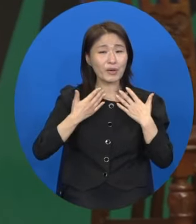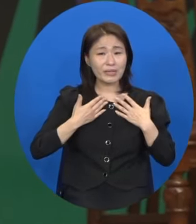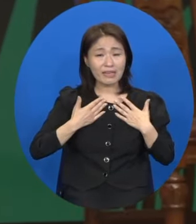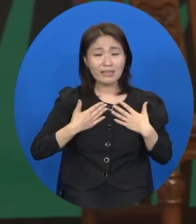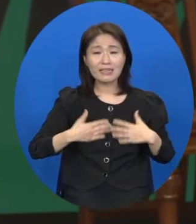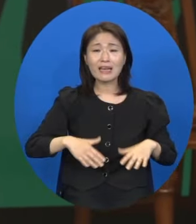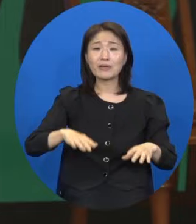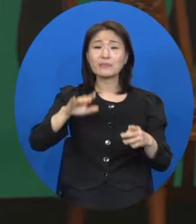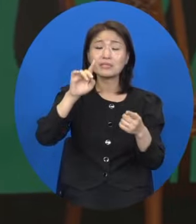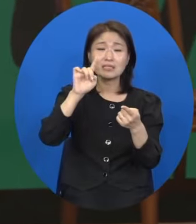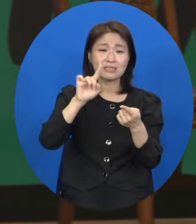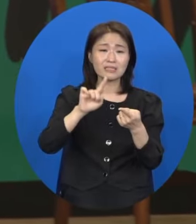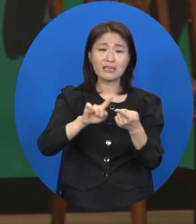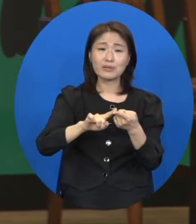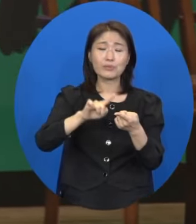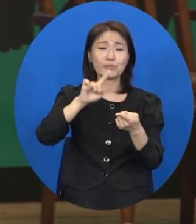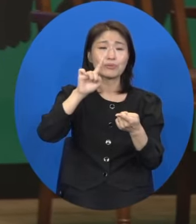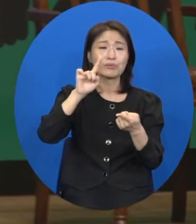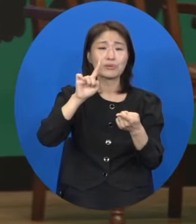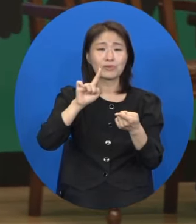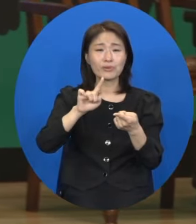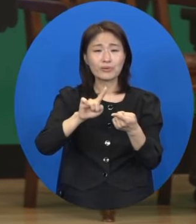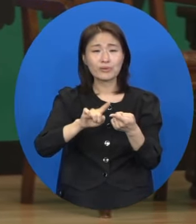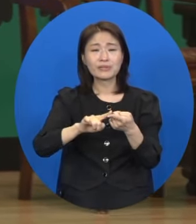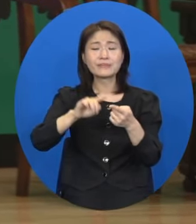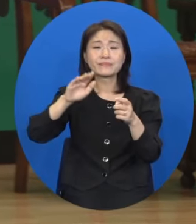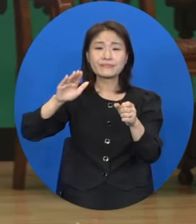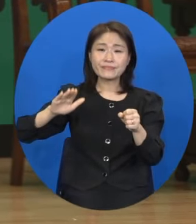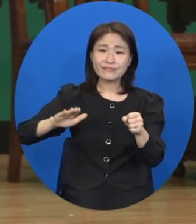사랑하시는 연약한 그대로